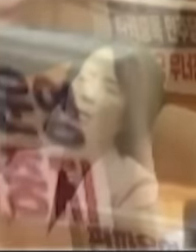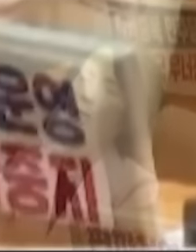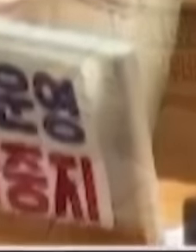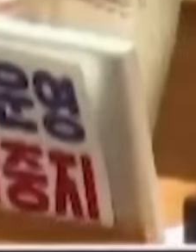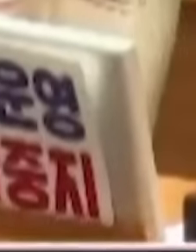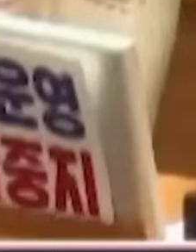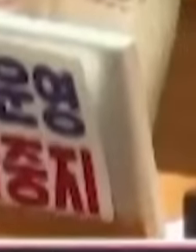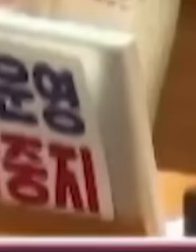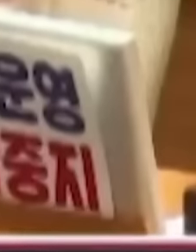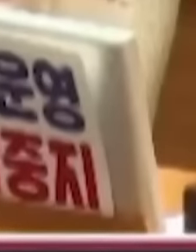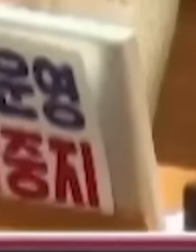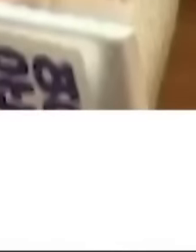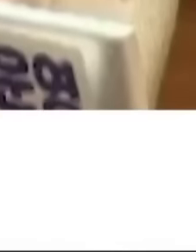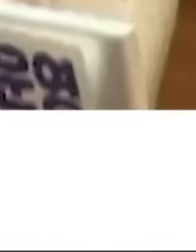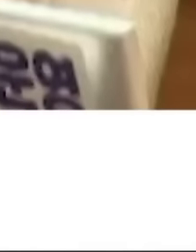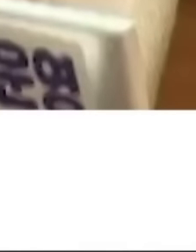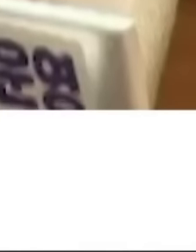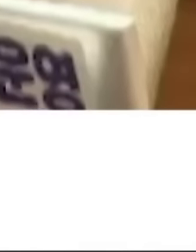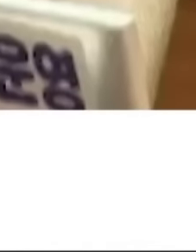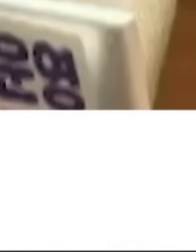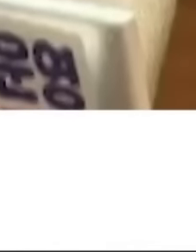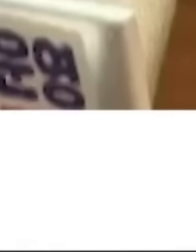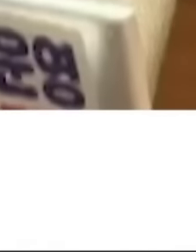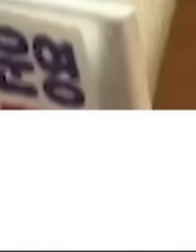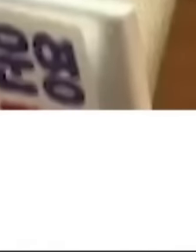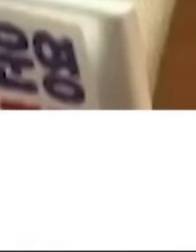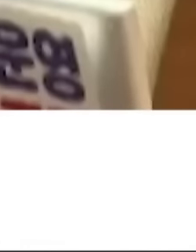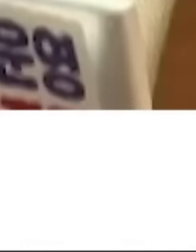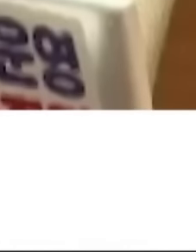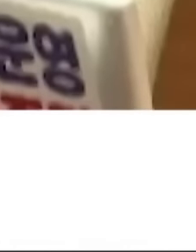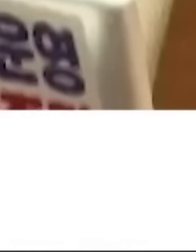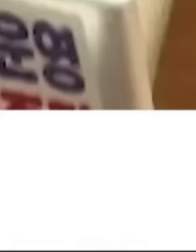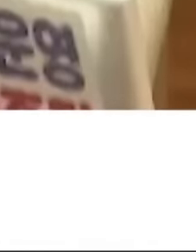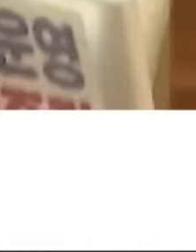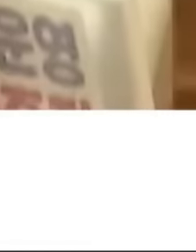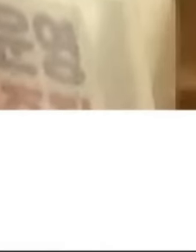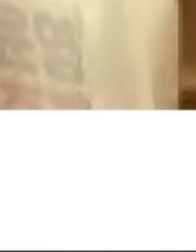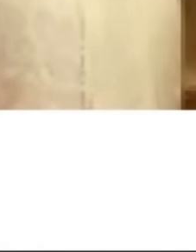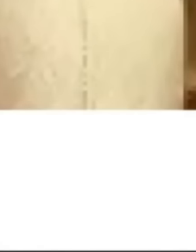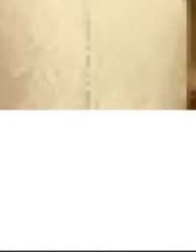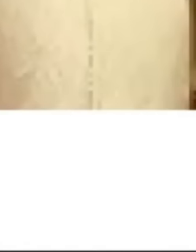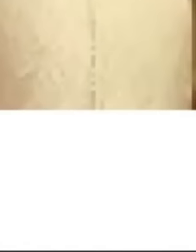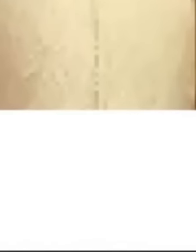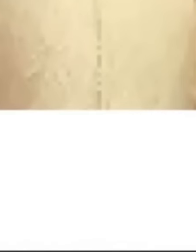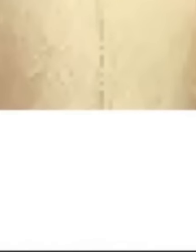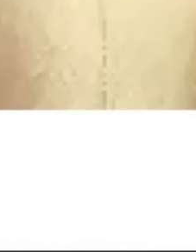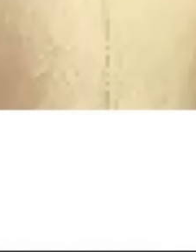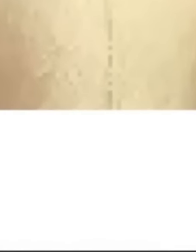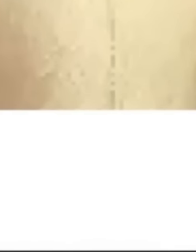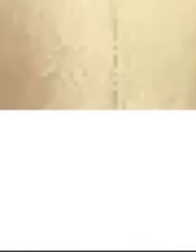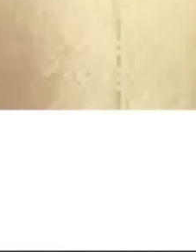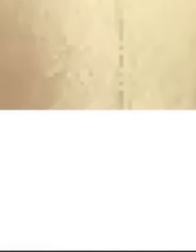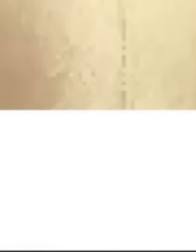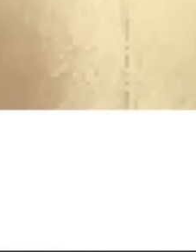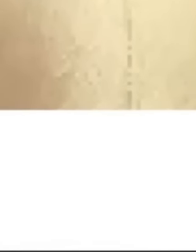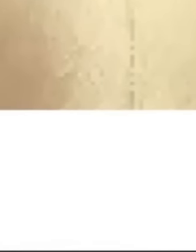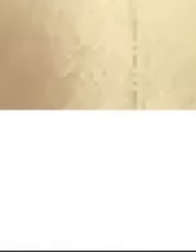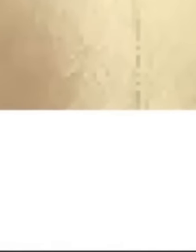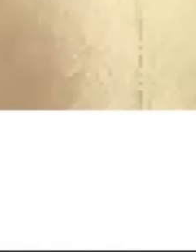하고 있는 자리고 유상범 의원 첫 주자가 지금 저렇게 하고 있는 것인데 맞지 않죠 그리고이 분들은